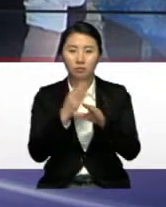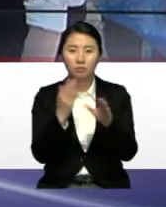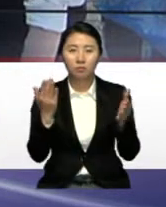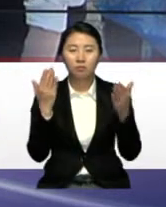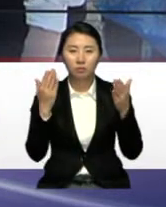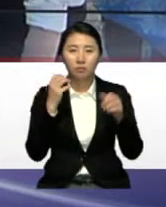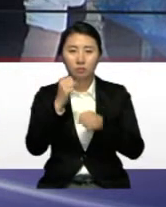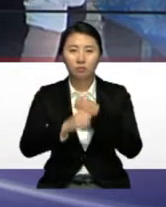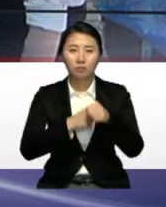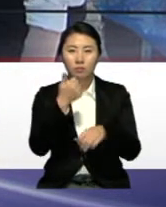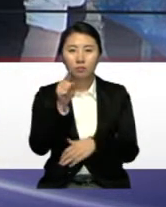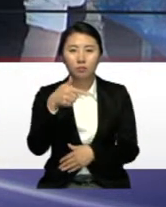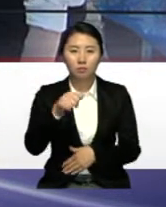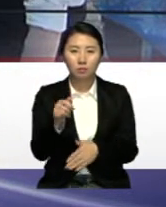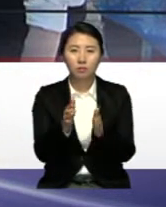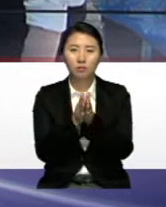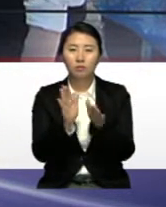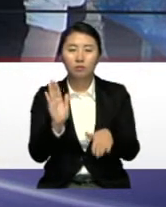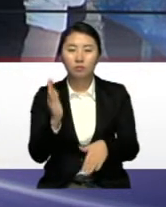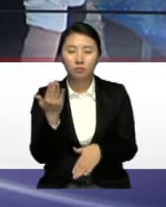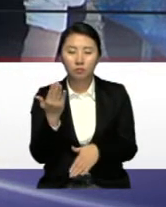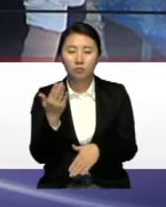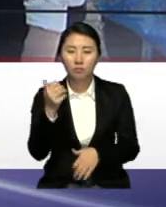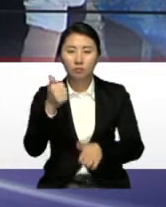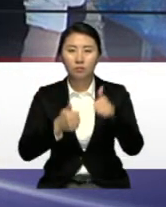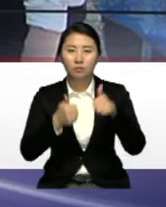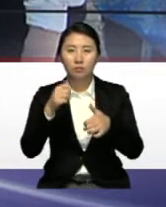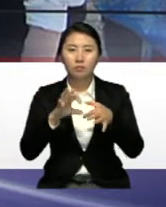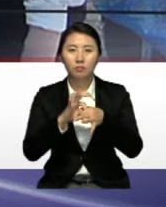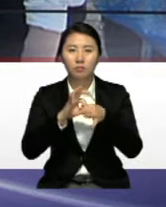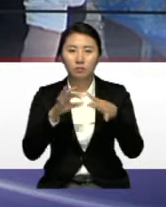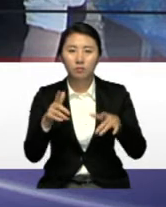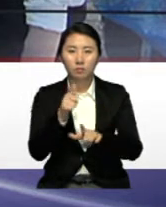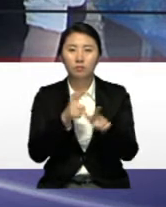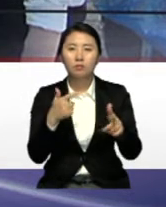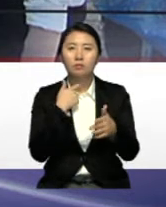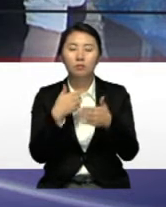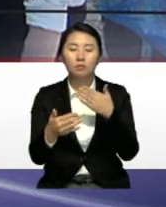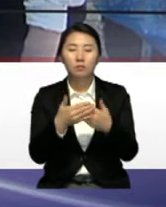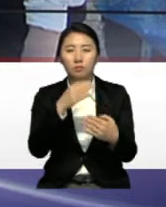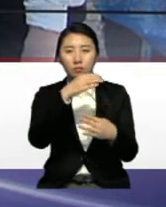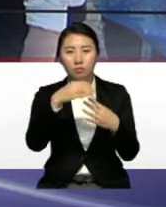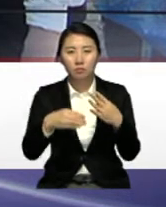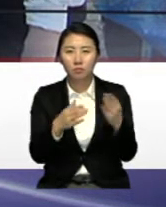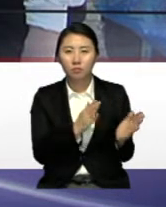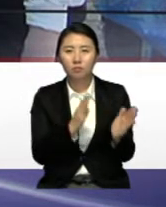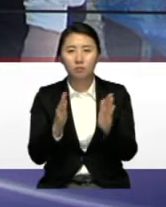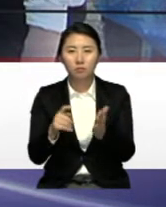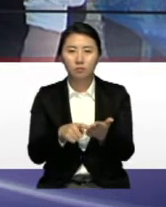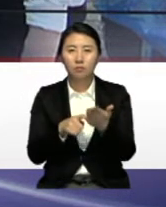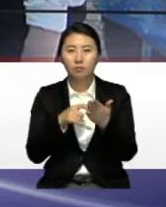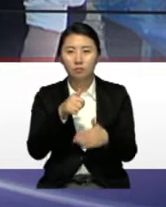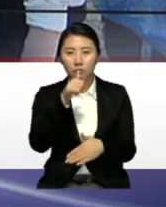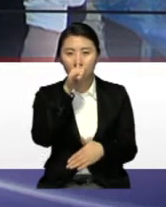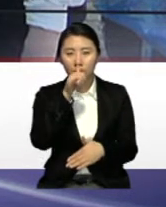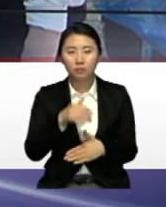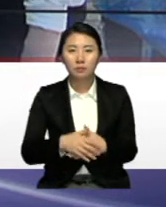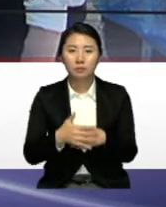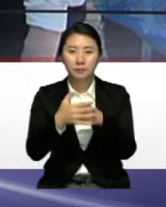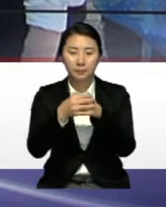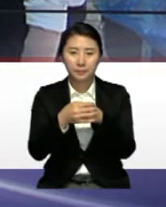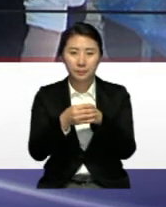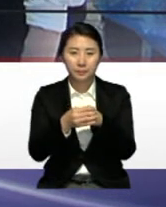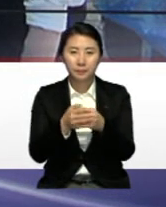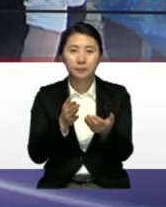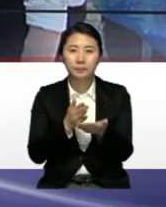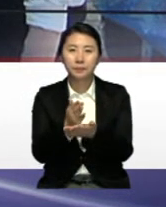중학교에서 자유학기제가 실시되면서 시험과 상관없는 다양한 체험 프로그램들이 중요하게 떠오르고 있습니다.